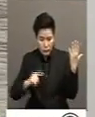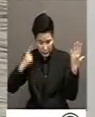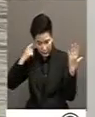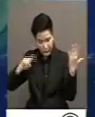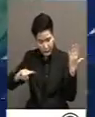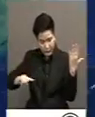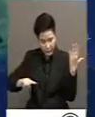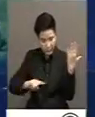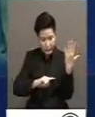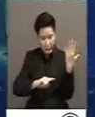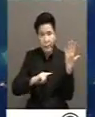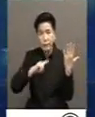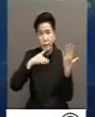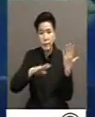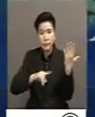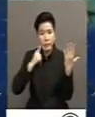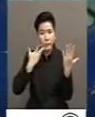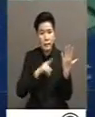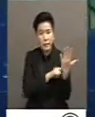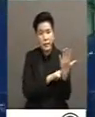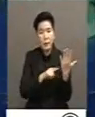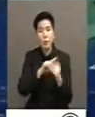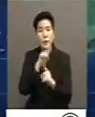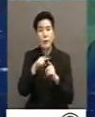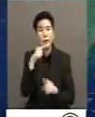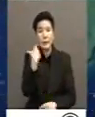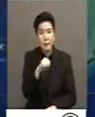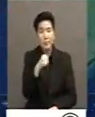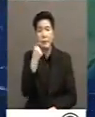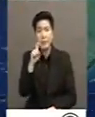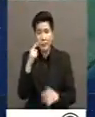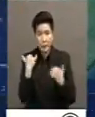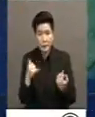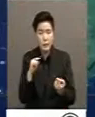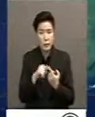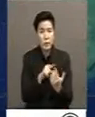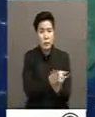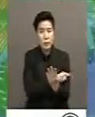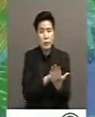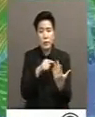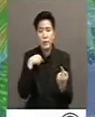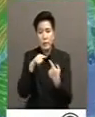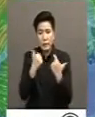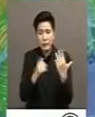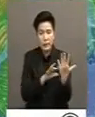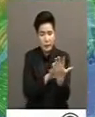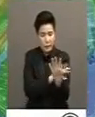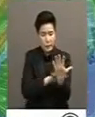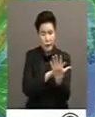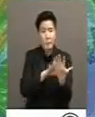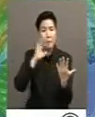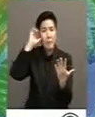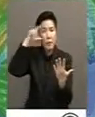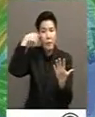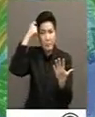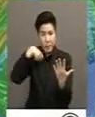ริเวณของตอนบนของทะเลอันดามันครับในช่วงของวันที่10ถึงวันที่11นั้นนะครับก็จะมาปกคลุมอยู่แถวบริเวณของพื้นที่เมียนม